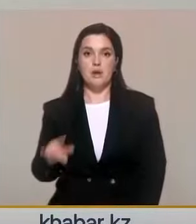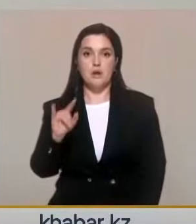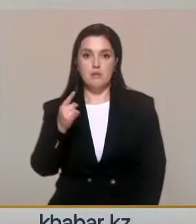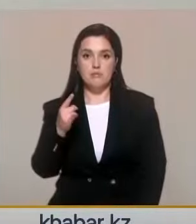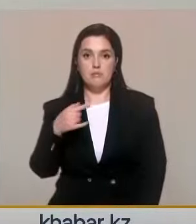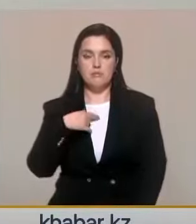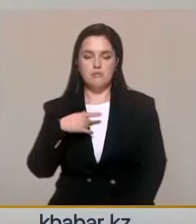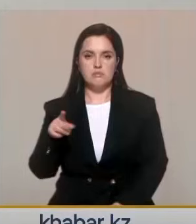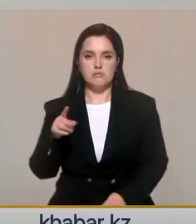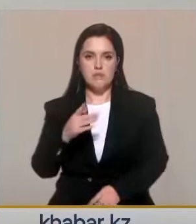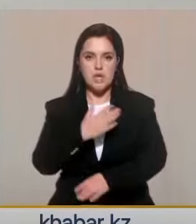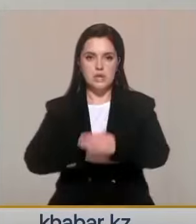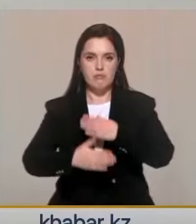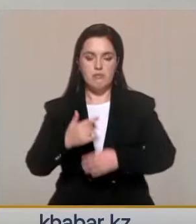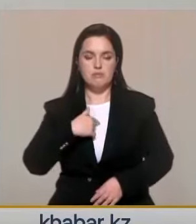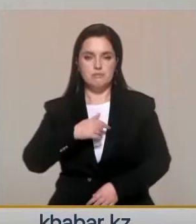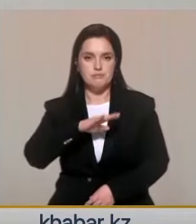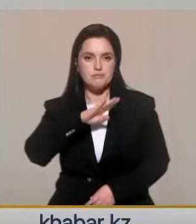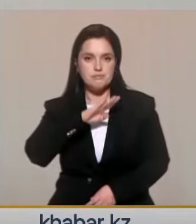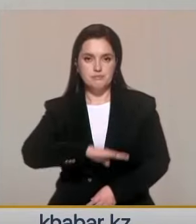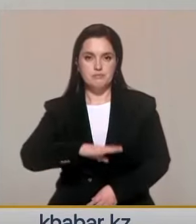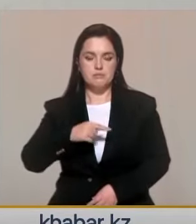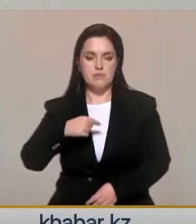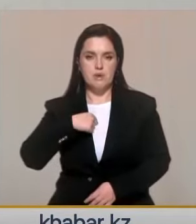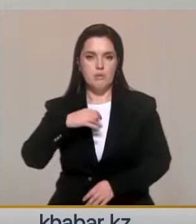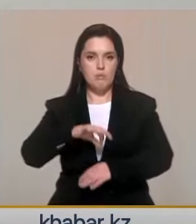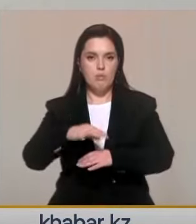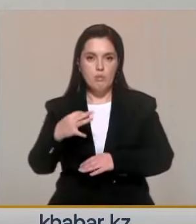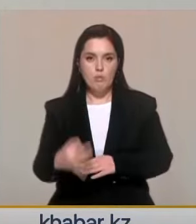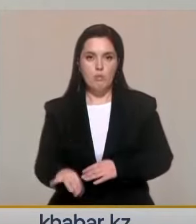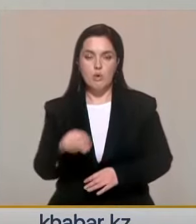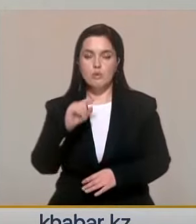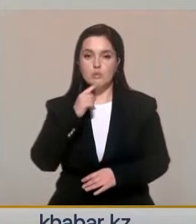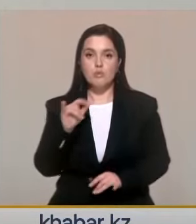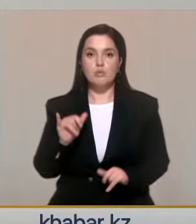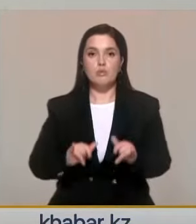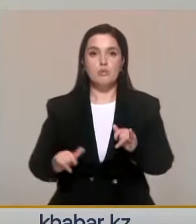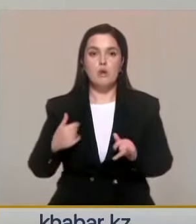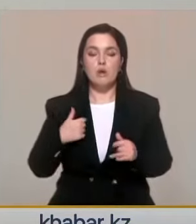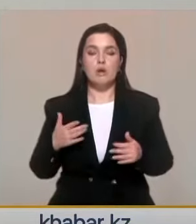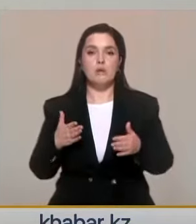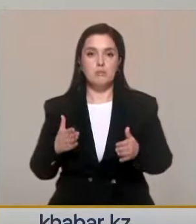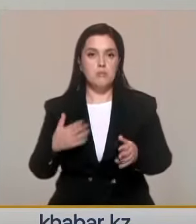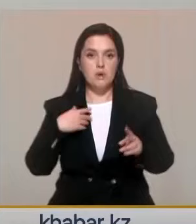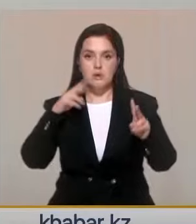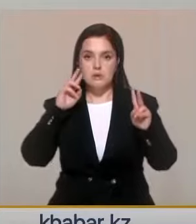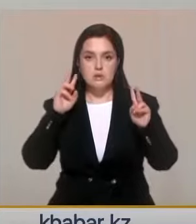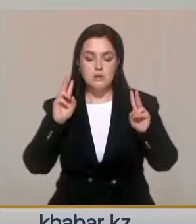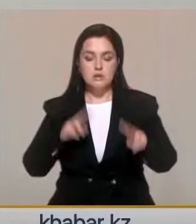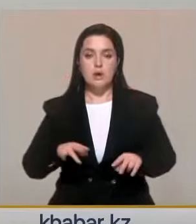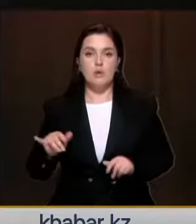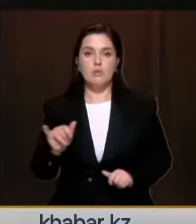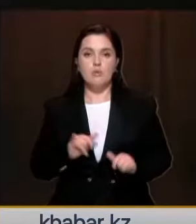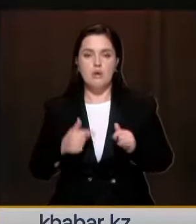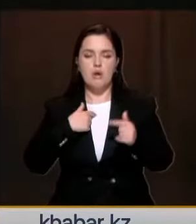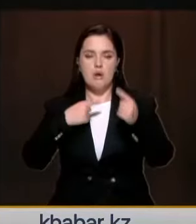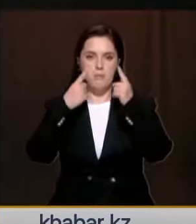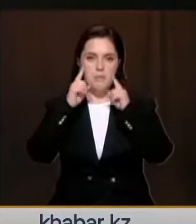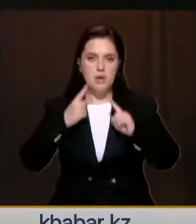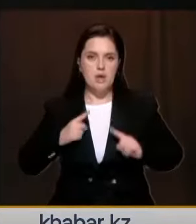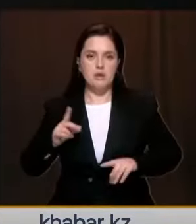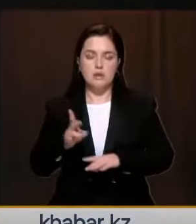в депрессии в стрессе потому что было больно было трудно не знала куда деться не знала куда пойти плакала